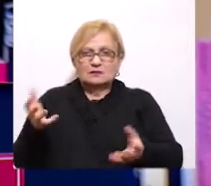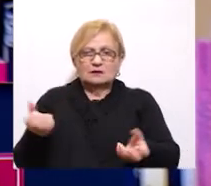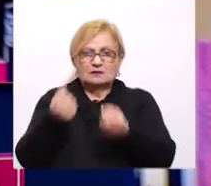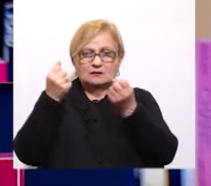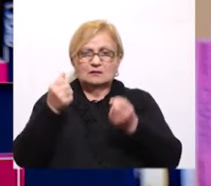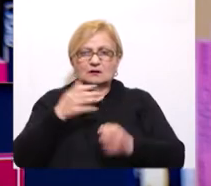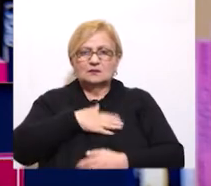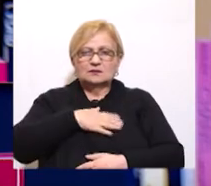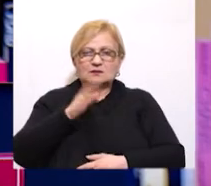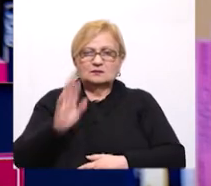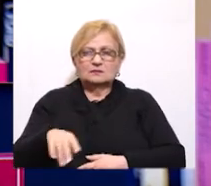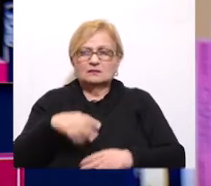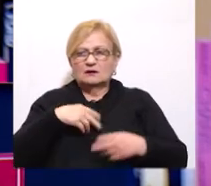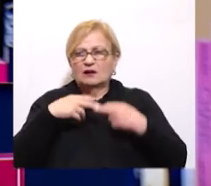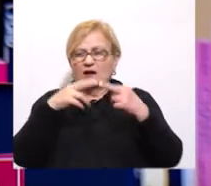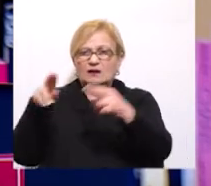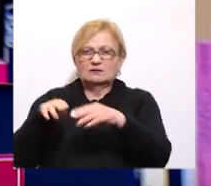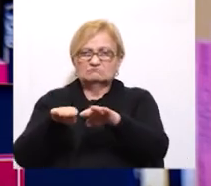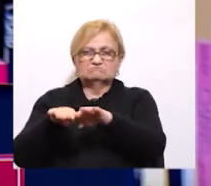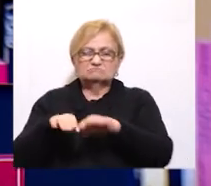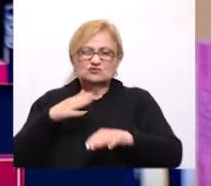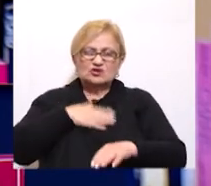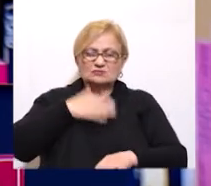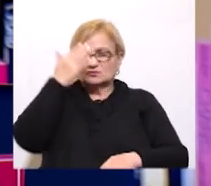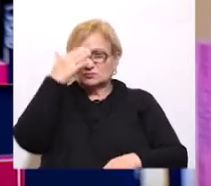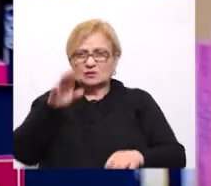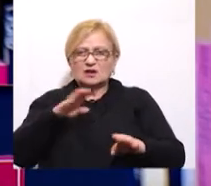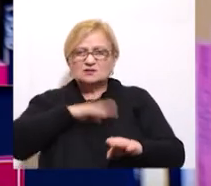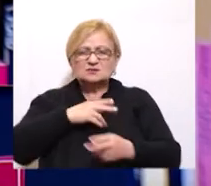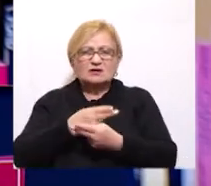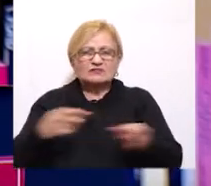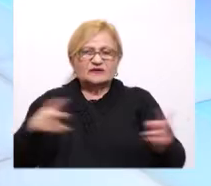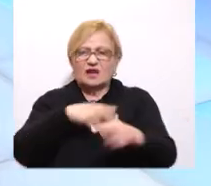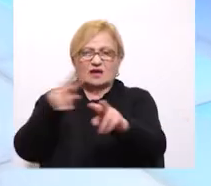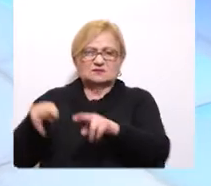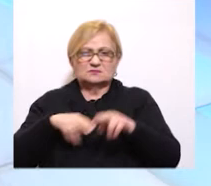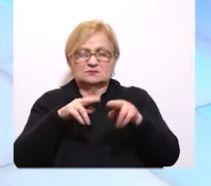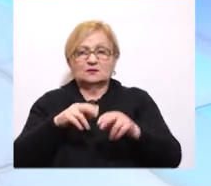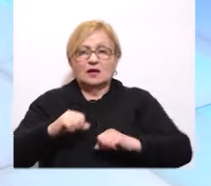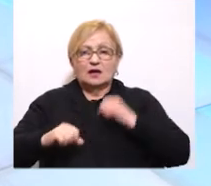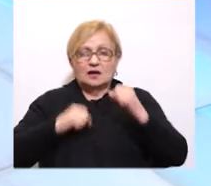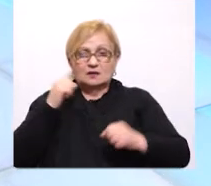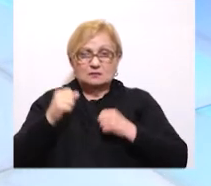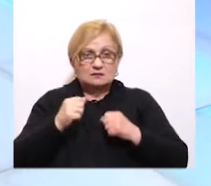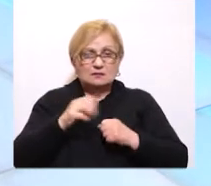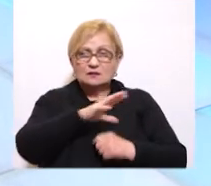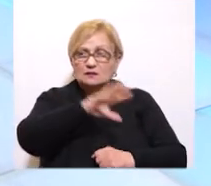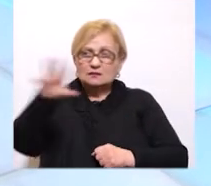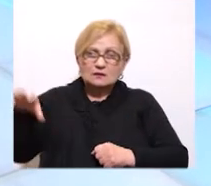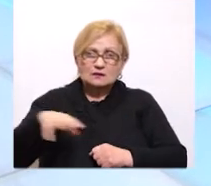ხელი. სიკვდილი ყველა სათანასწორებს, თვისიანს, უცხოს, მტერს და მოყვარეს. ეცადეთ